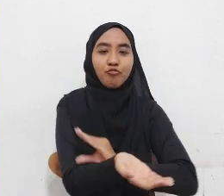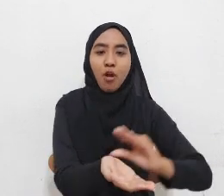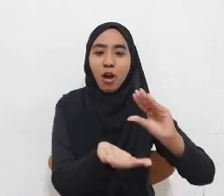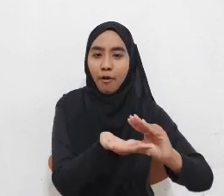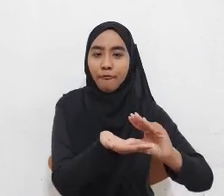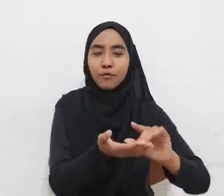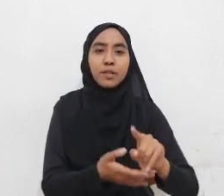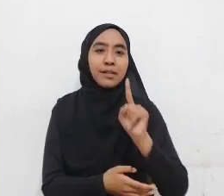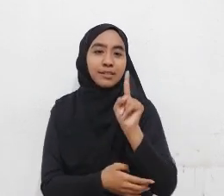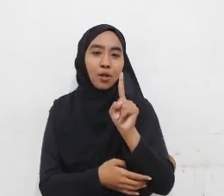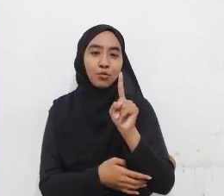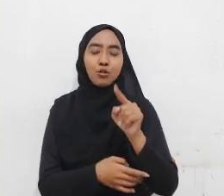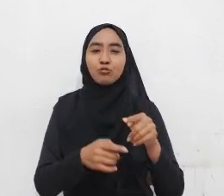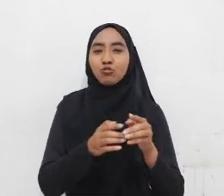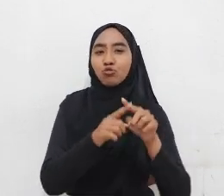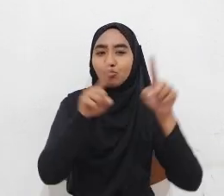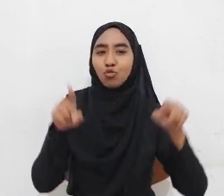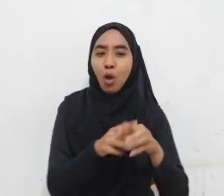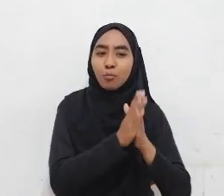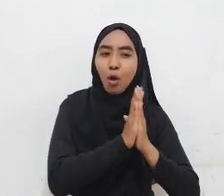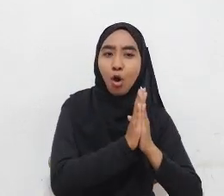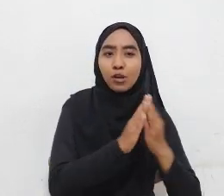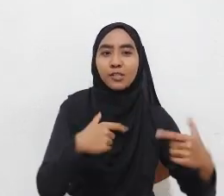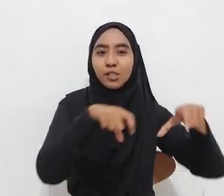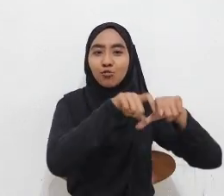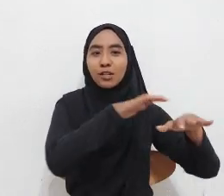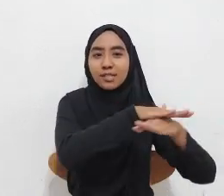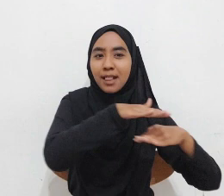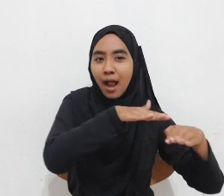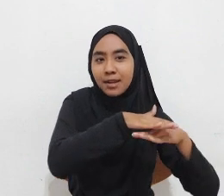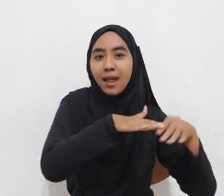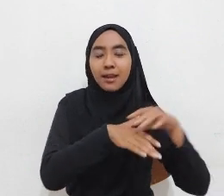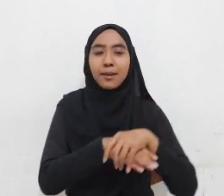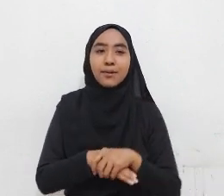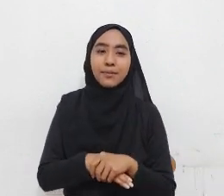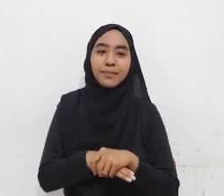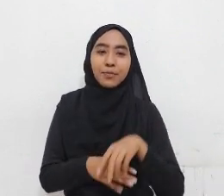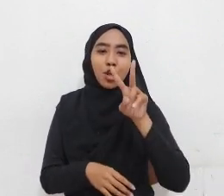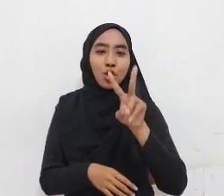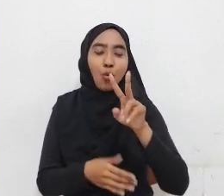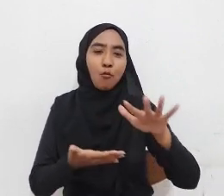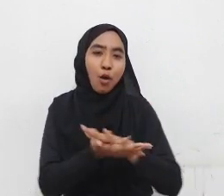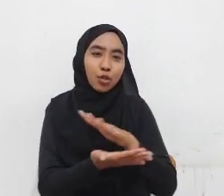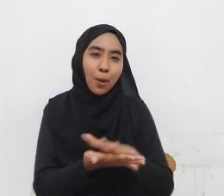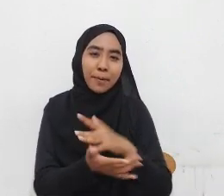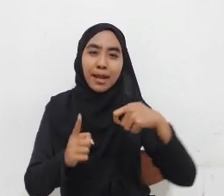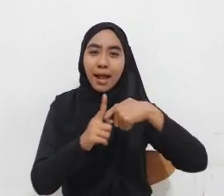hibah. 1. Surat permohonan sesuai dengan format standar.